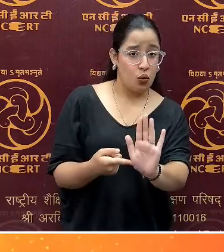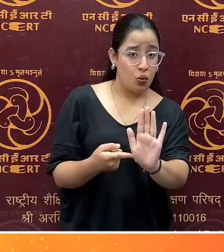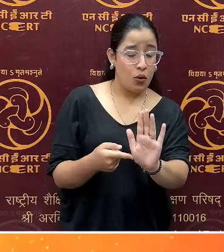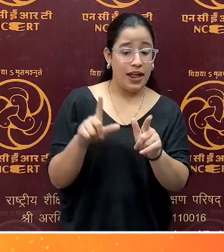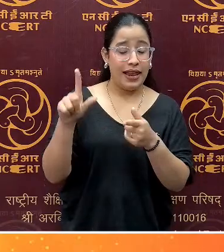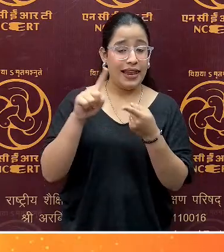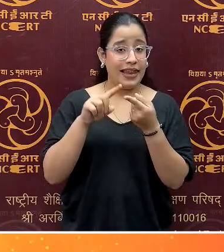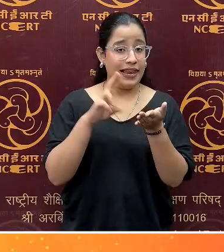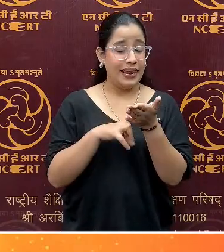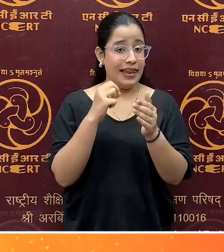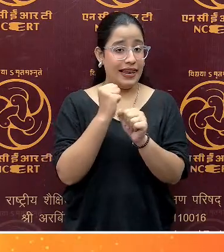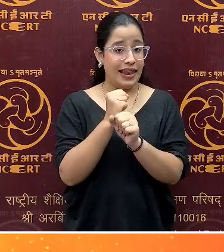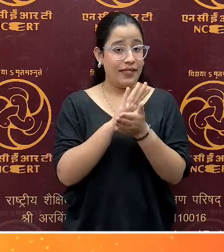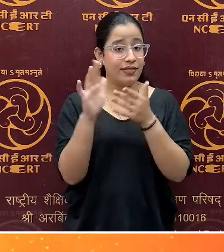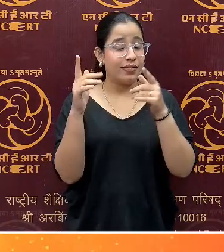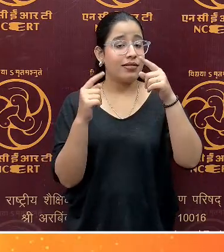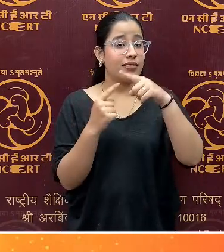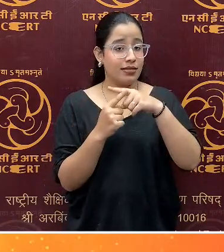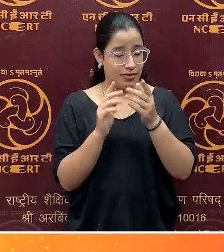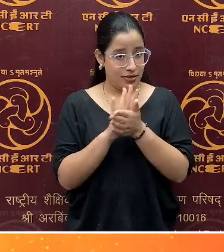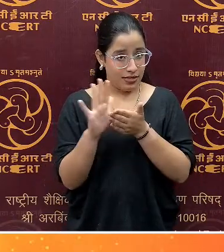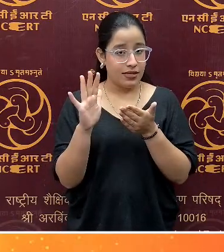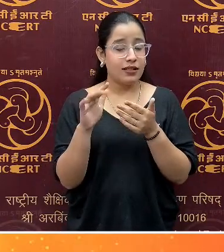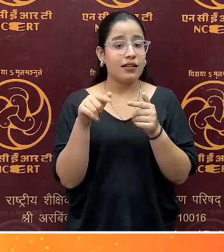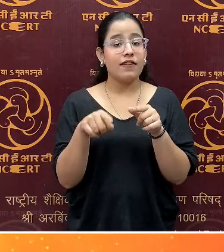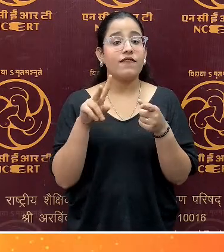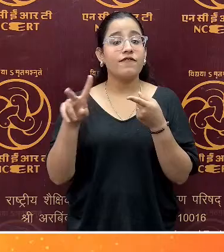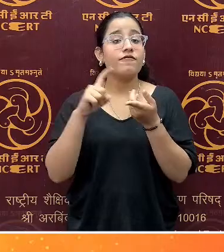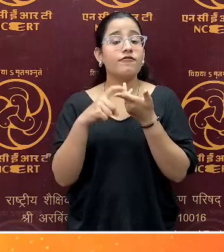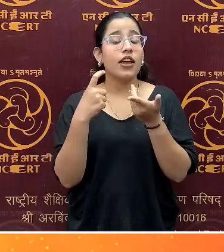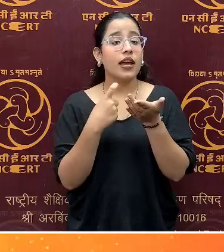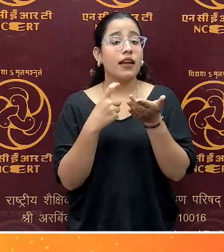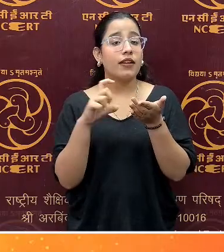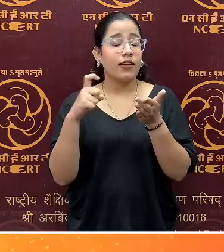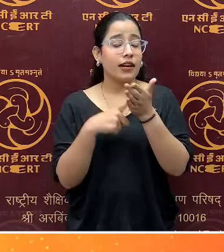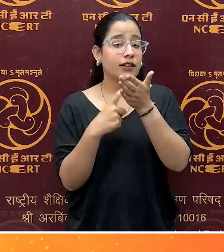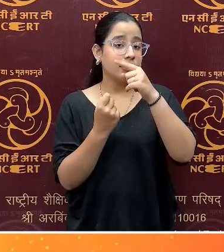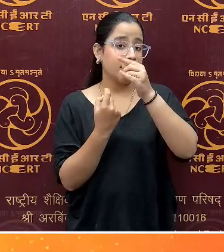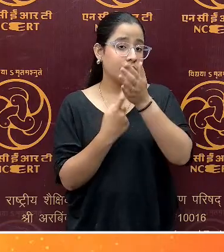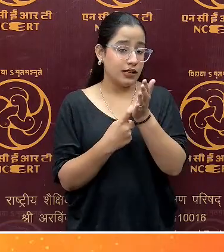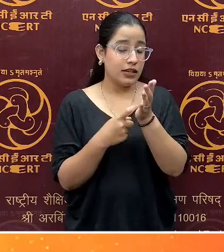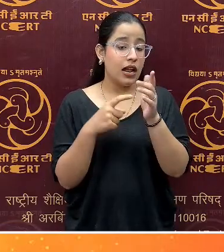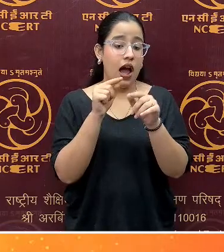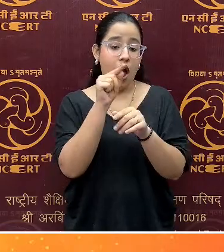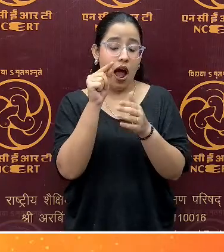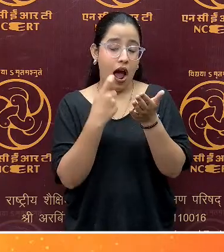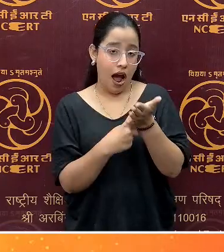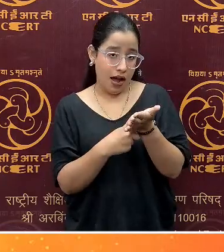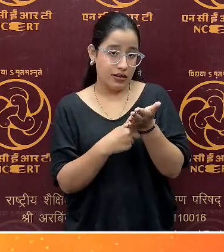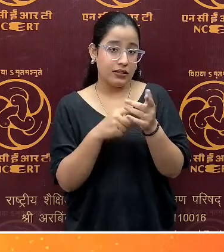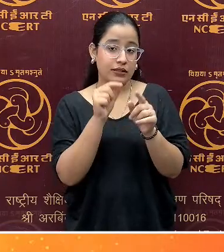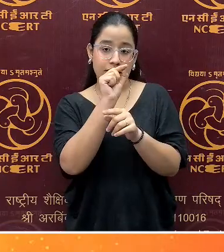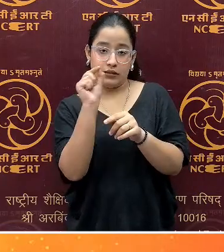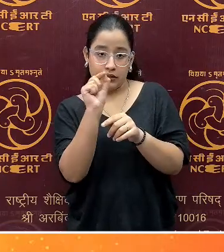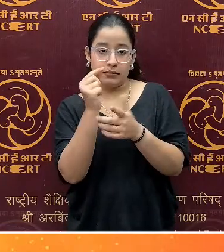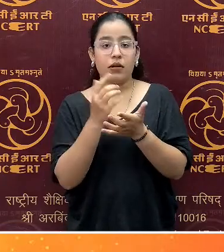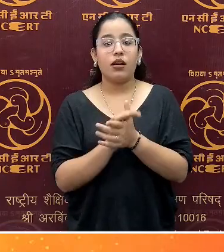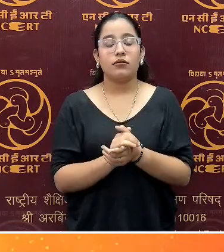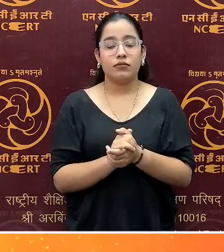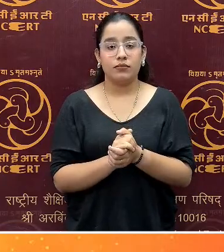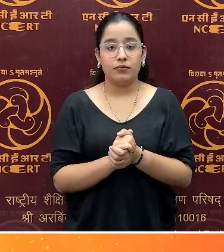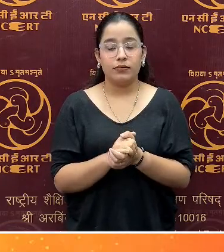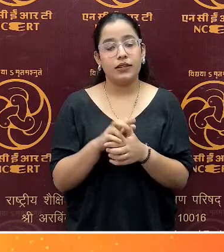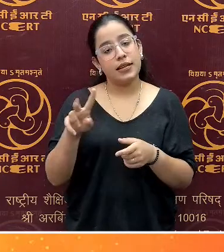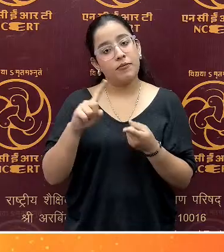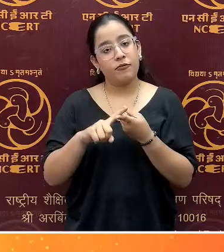is r. This is not a vector, it's the magnitude. तो हम उसका वेक्टर कैसे रिप्रेजेंट किया है? r के ऊपर बार डाल दिया. That's a vector quantity.